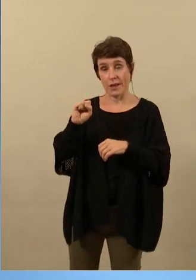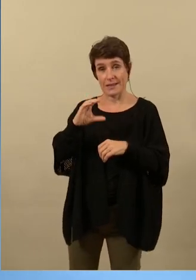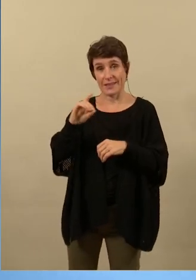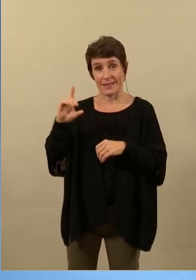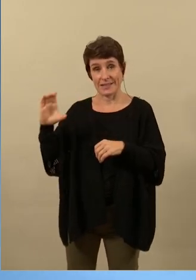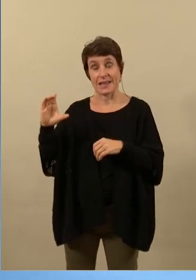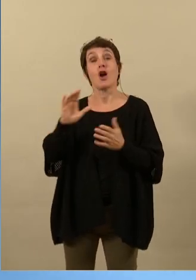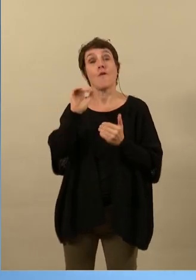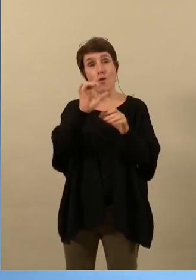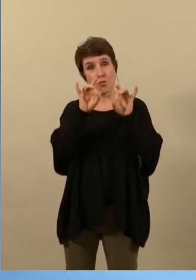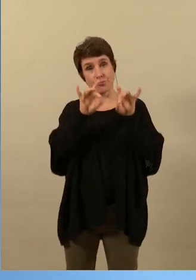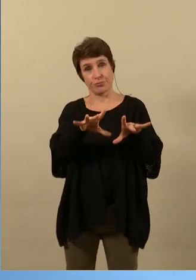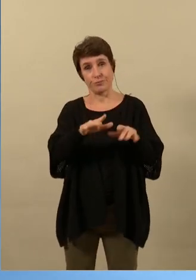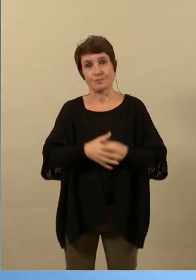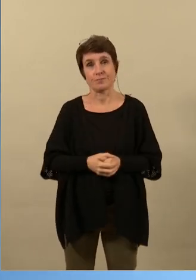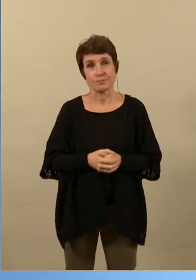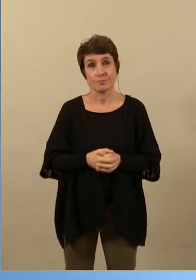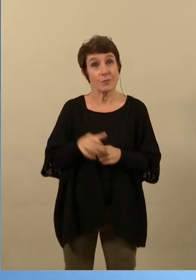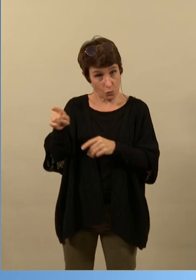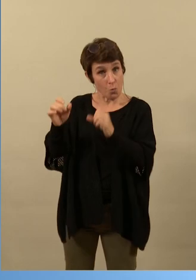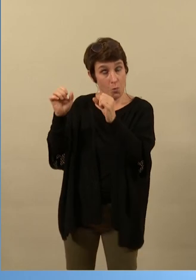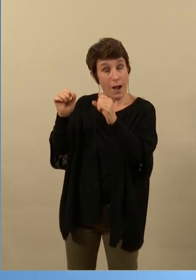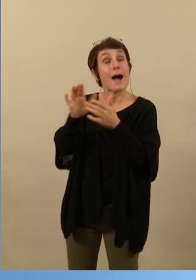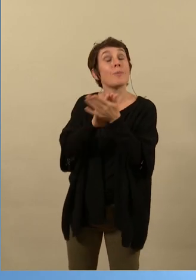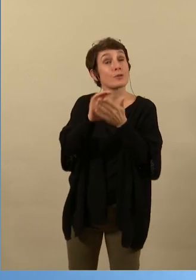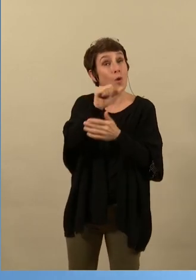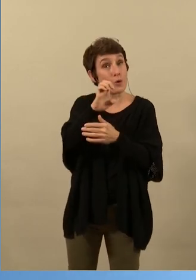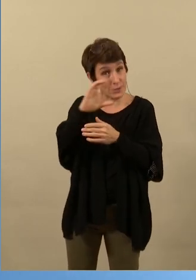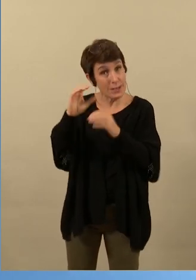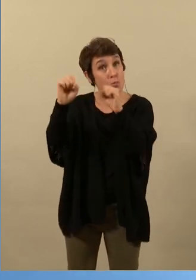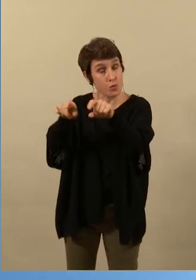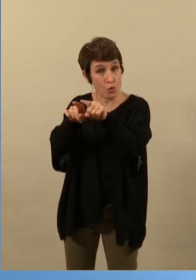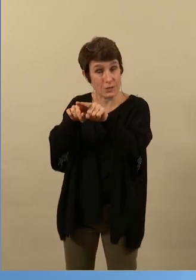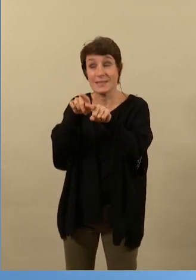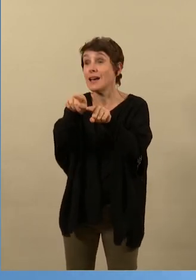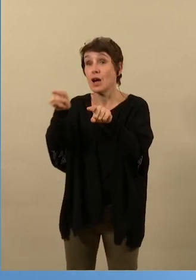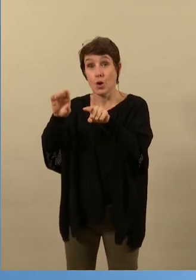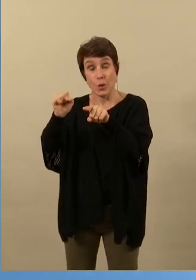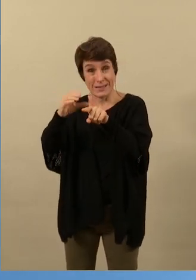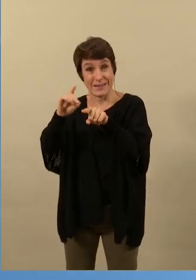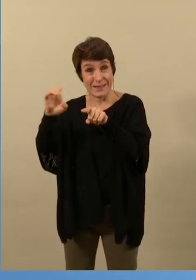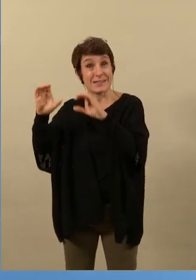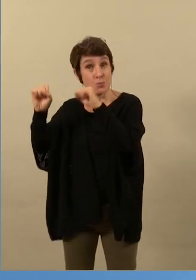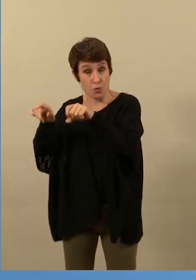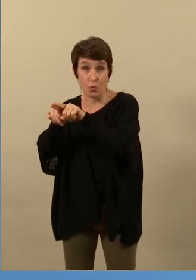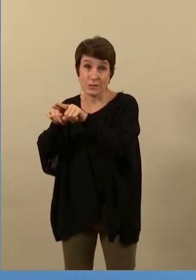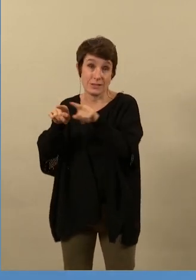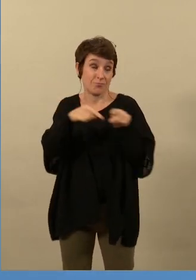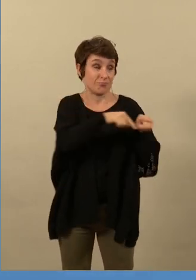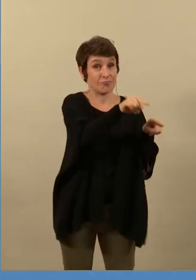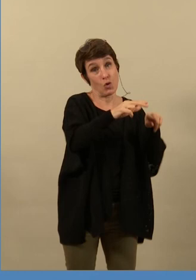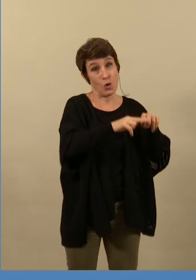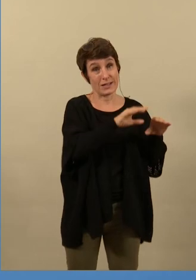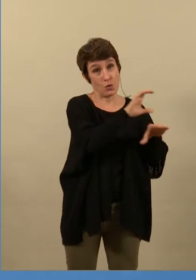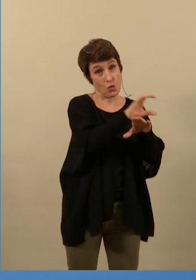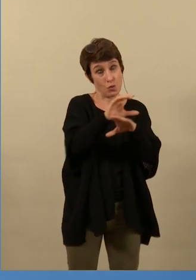ve est donc rejeté pour donc AEC et osddc tous les autres votent contre et ce